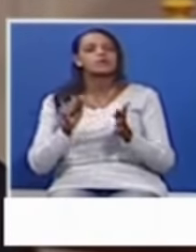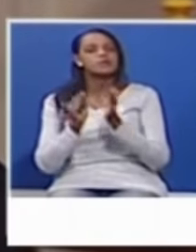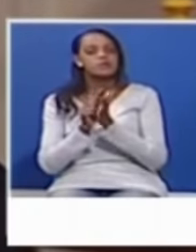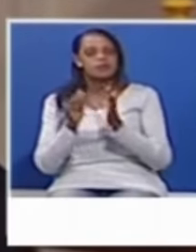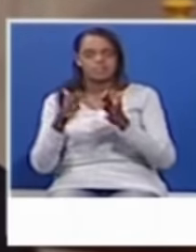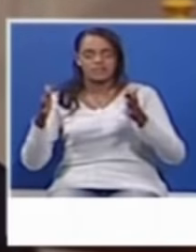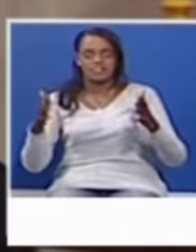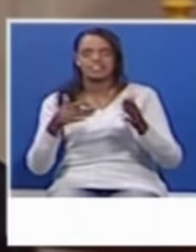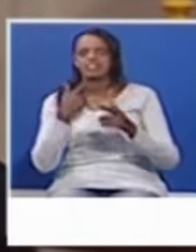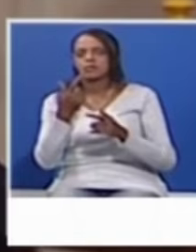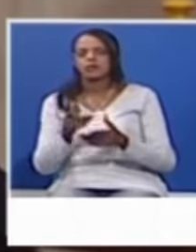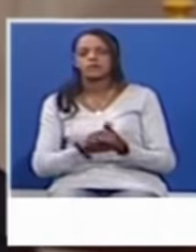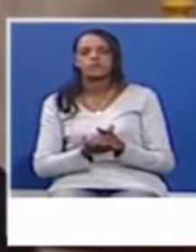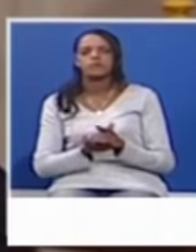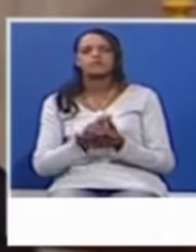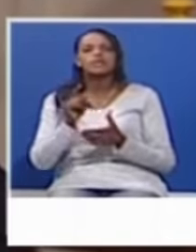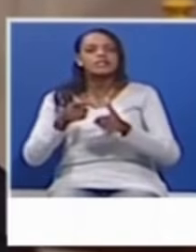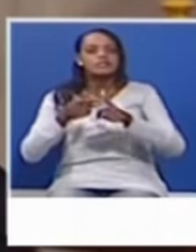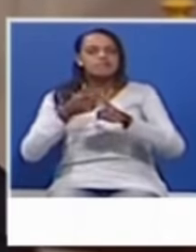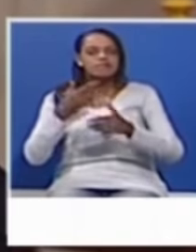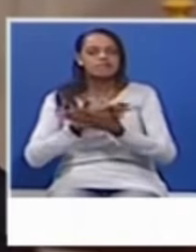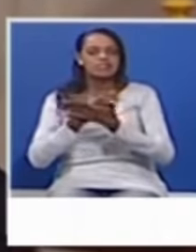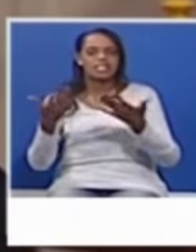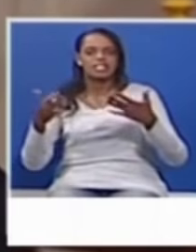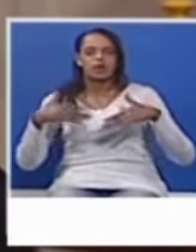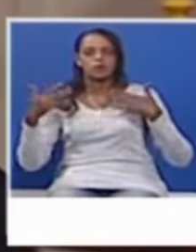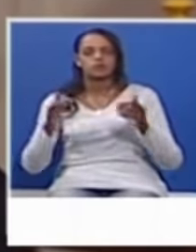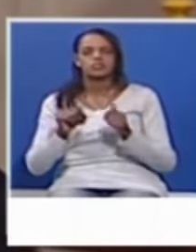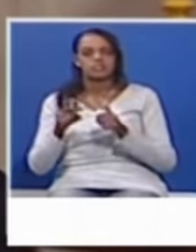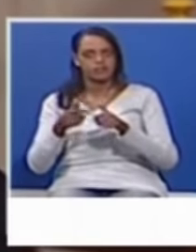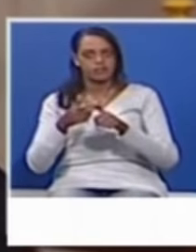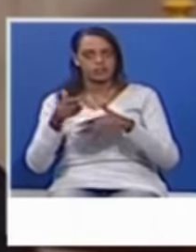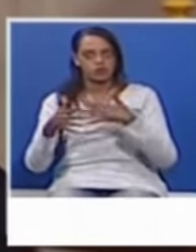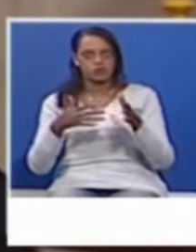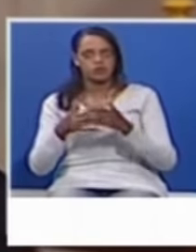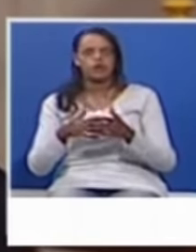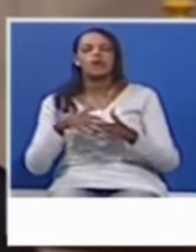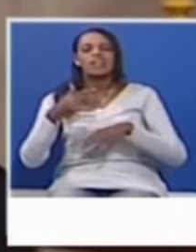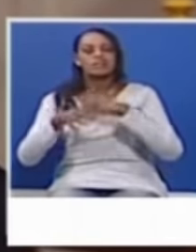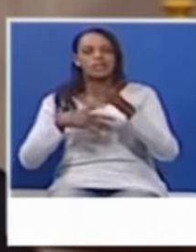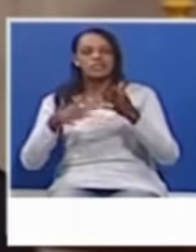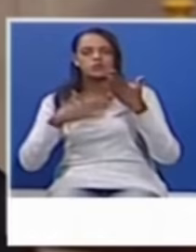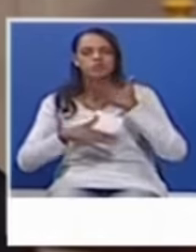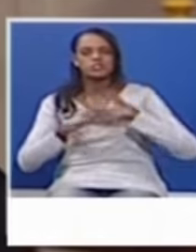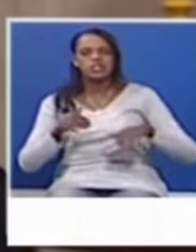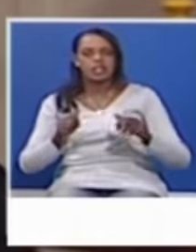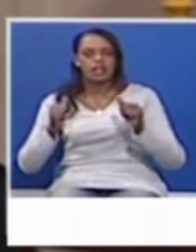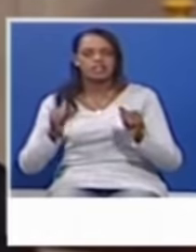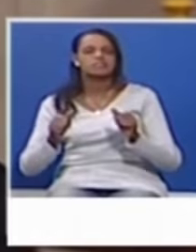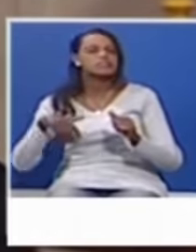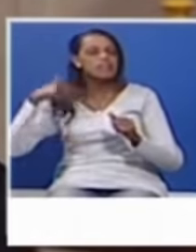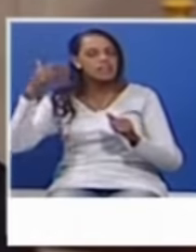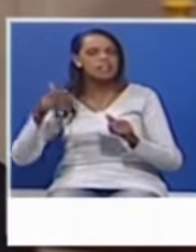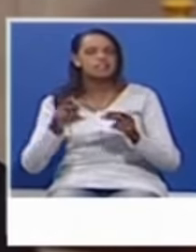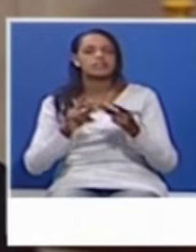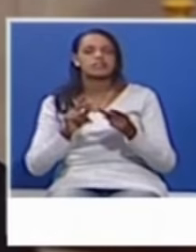ملكتون سبح مبريهيبوم بزي خصات زي زي تحقوسو نهزي تفت إيرو زل هواهو كزرقو زدليو زندوي حالتاتن نايقدام